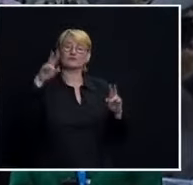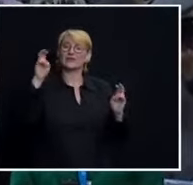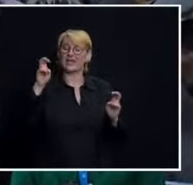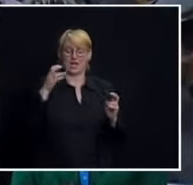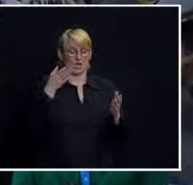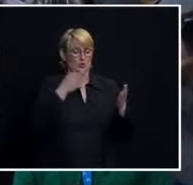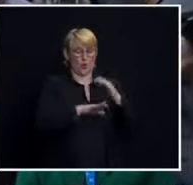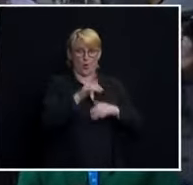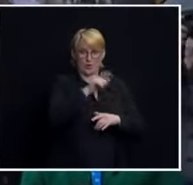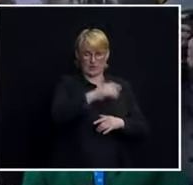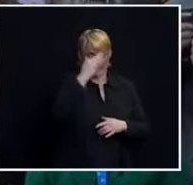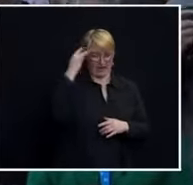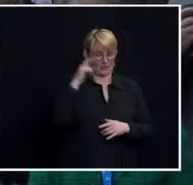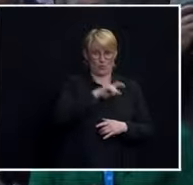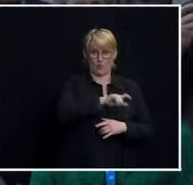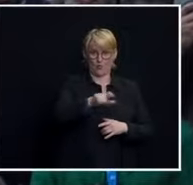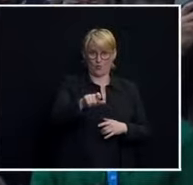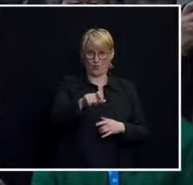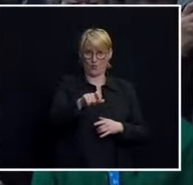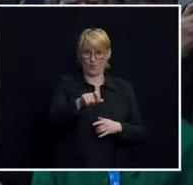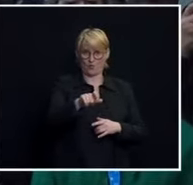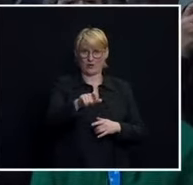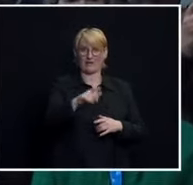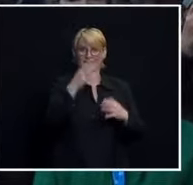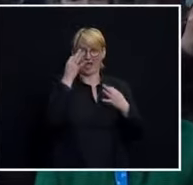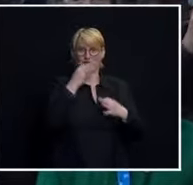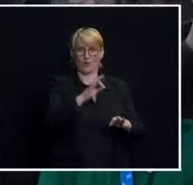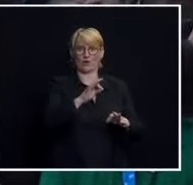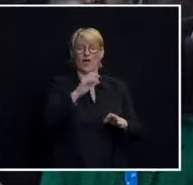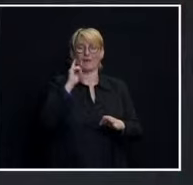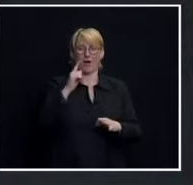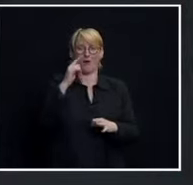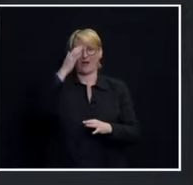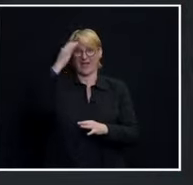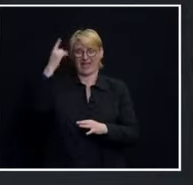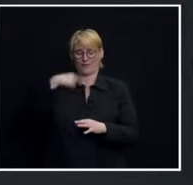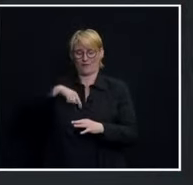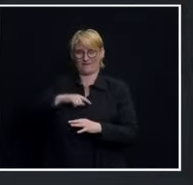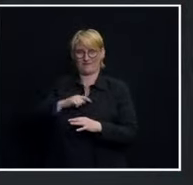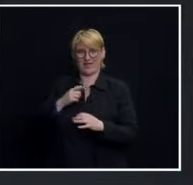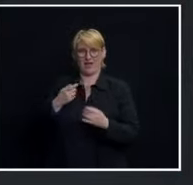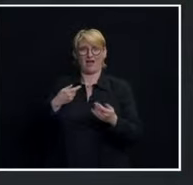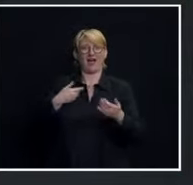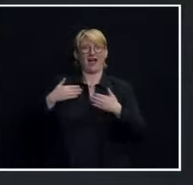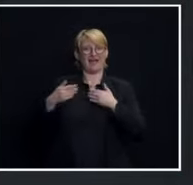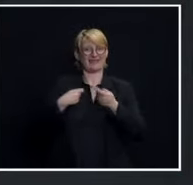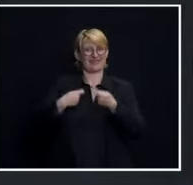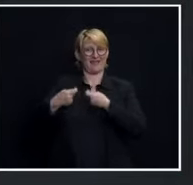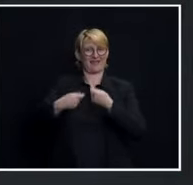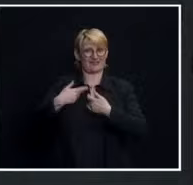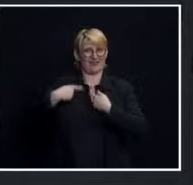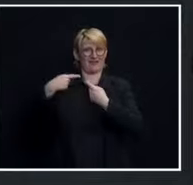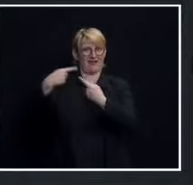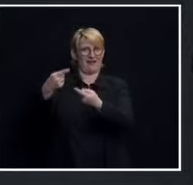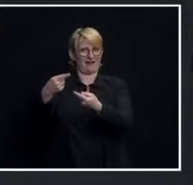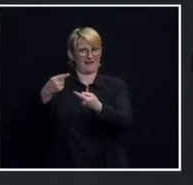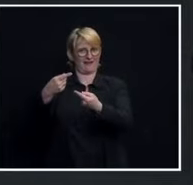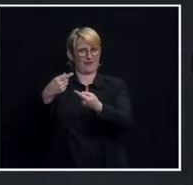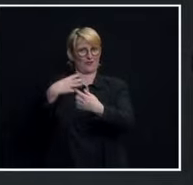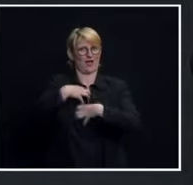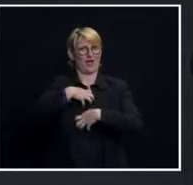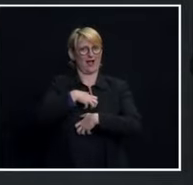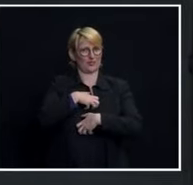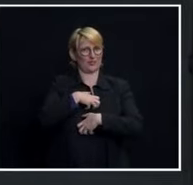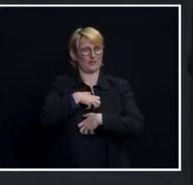sondern auch für das, was wir aus den Erinnerungen machen. Der Umgang mit der Vergangenheit hat großen Einfluss